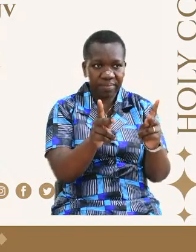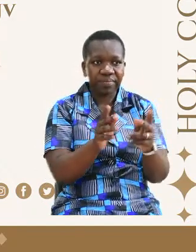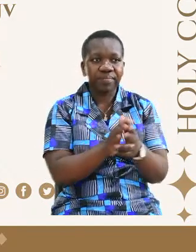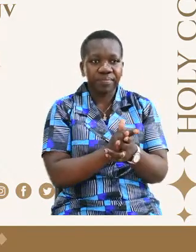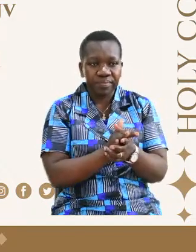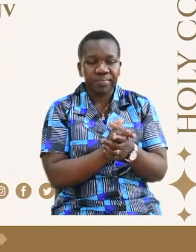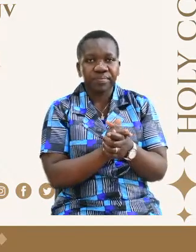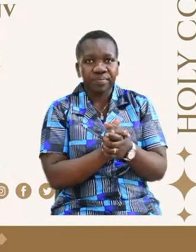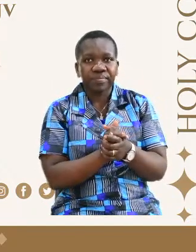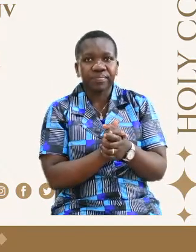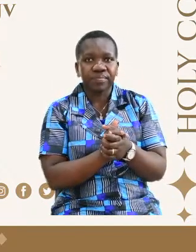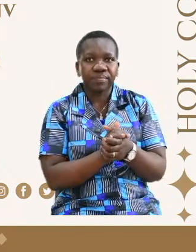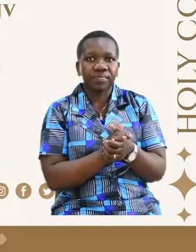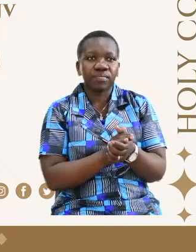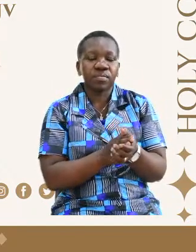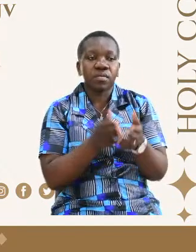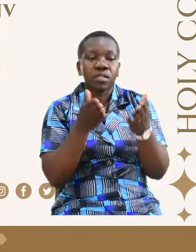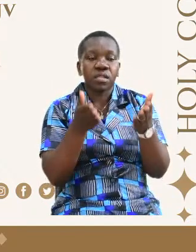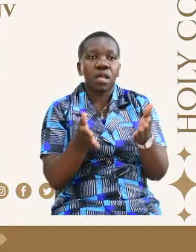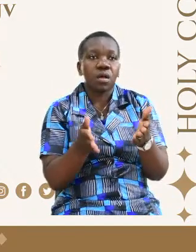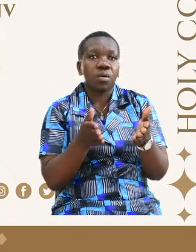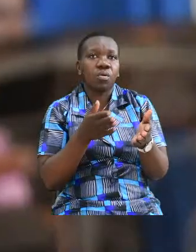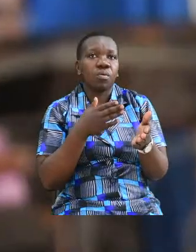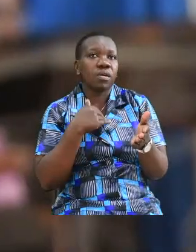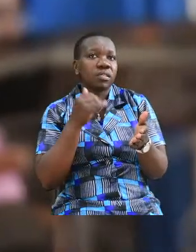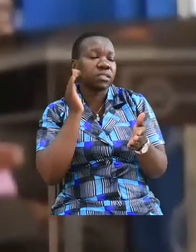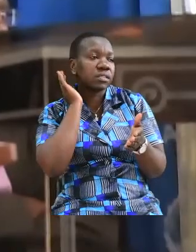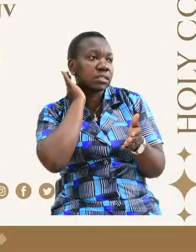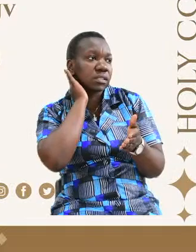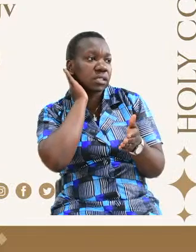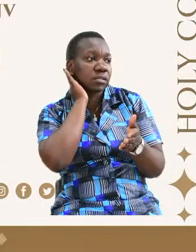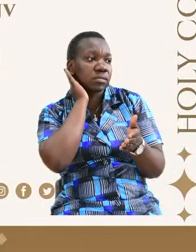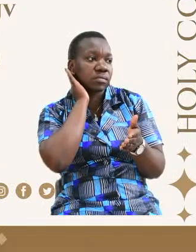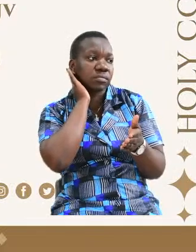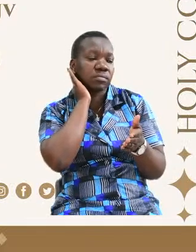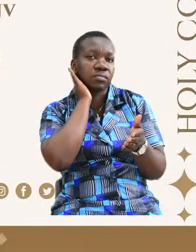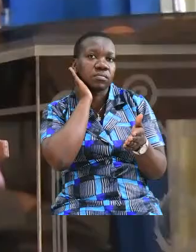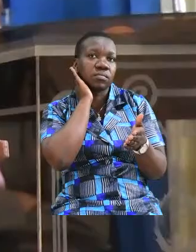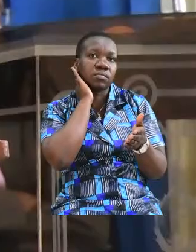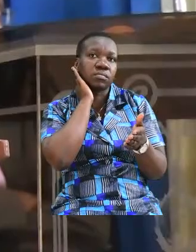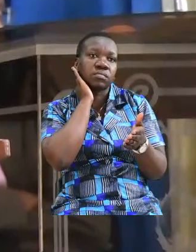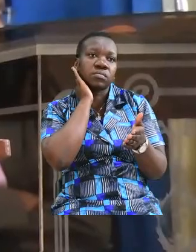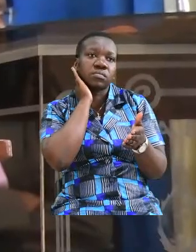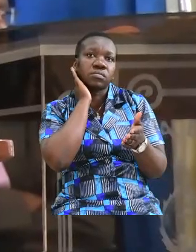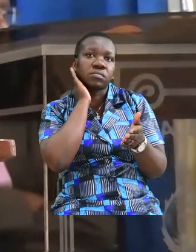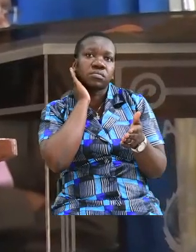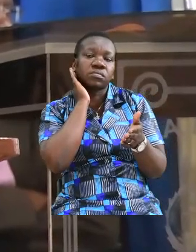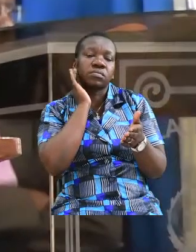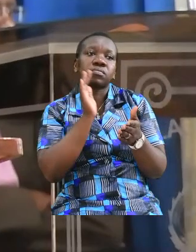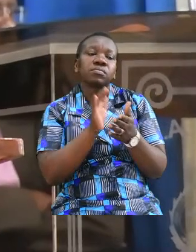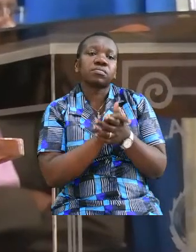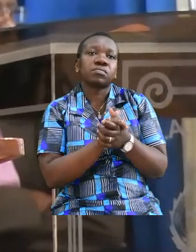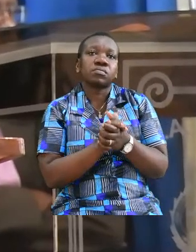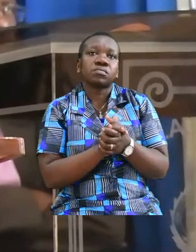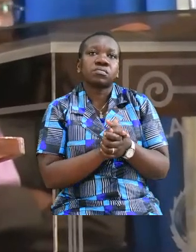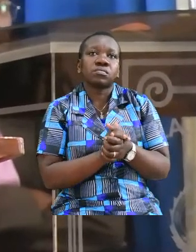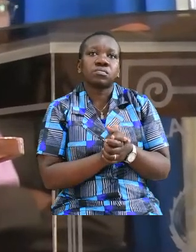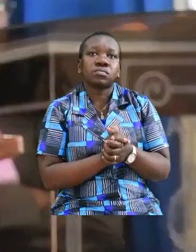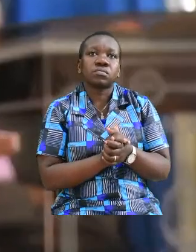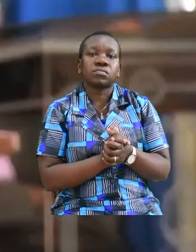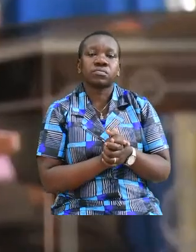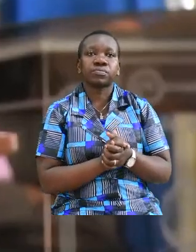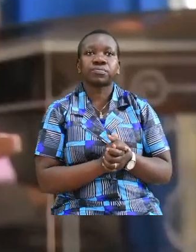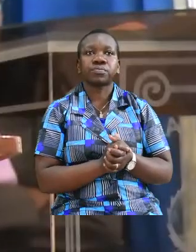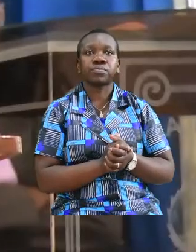maombi ambayo tumekuwa tukitangaza kila Ijumaa. Huwa tunakutana saa 11 na nusu mpaka saa